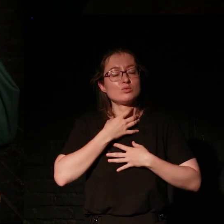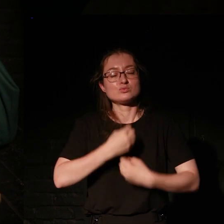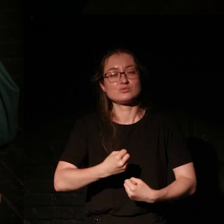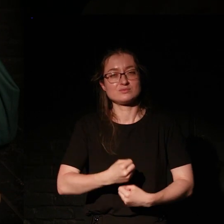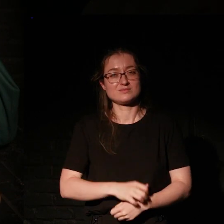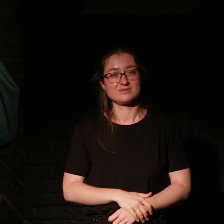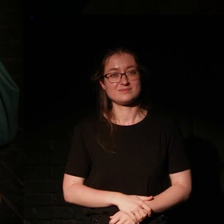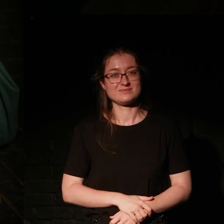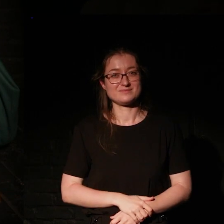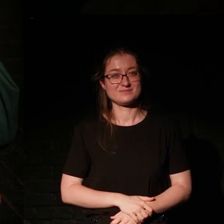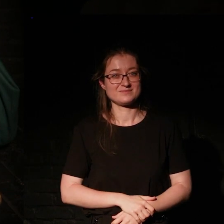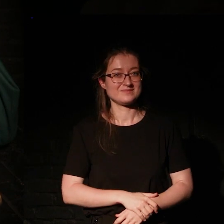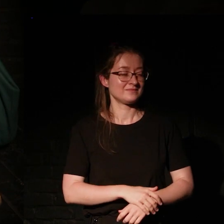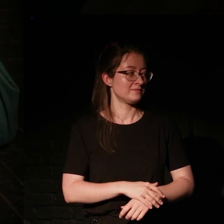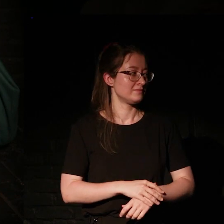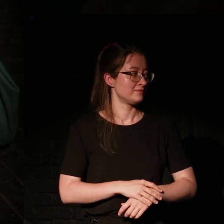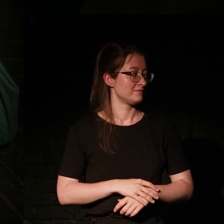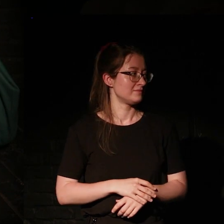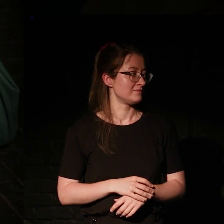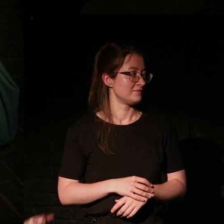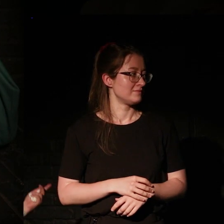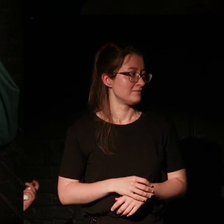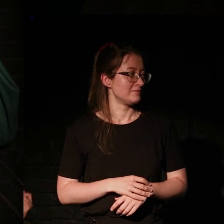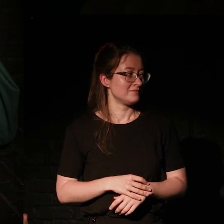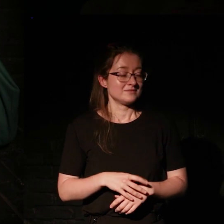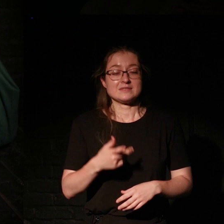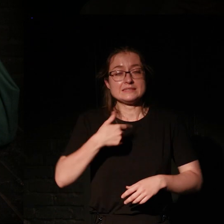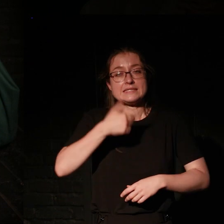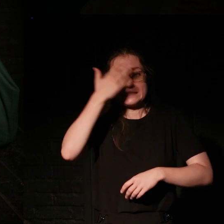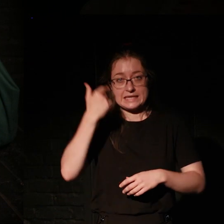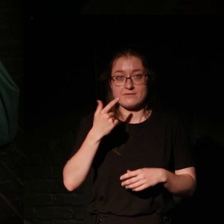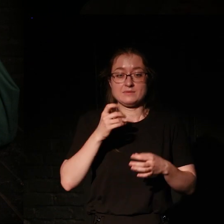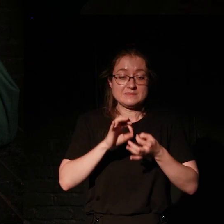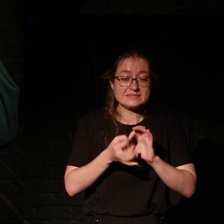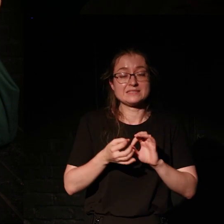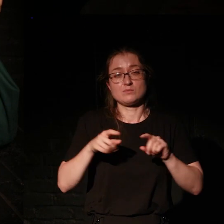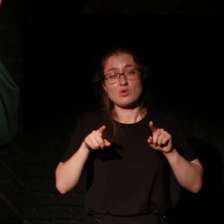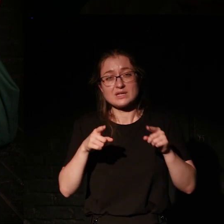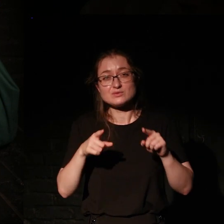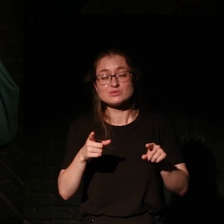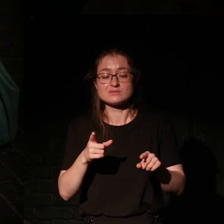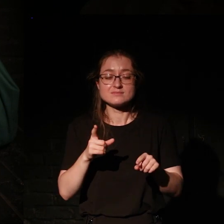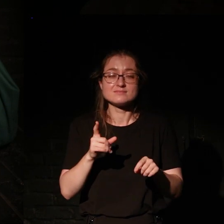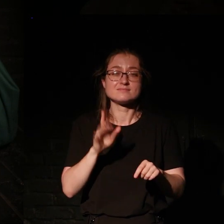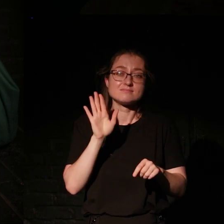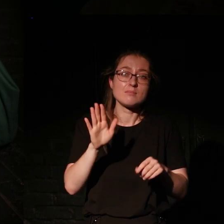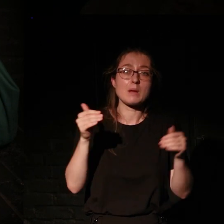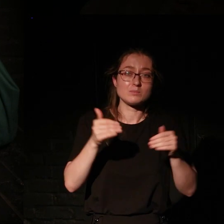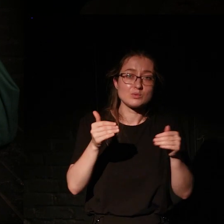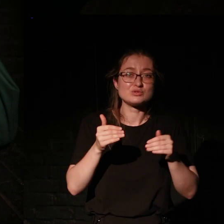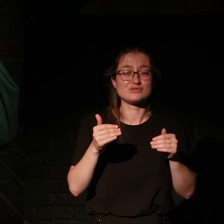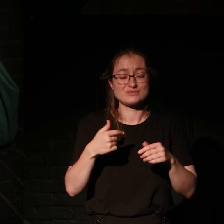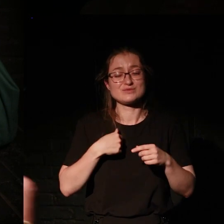Ja niestety nie wiem. Myślę, że gdyby organizatorzy mieli taką możliwość, to by nam to